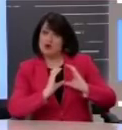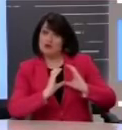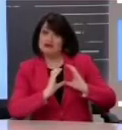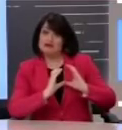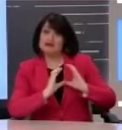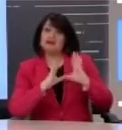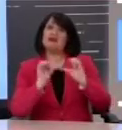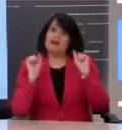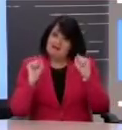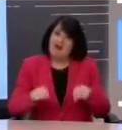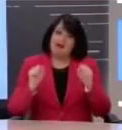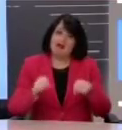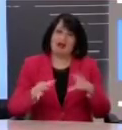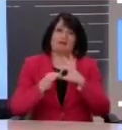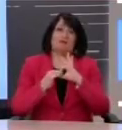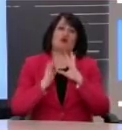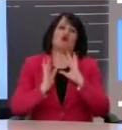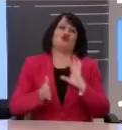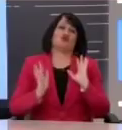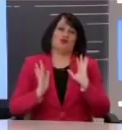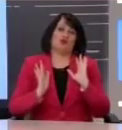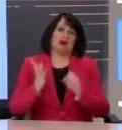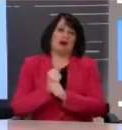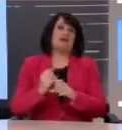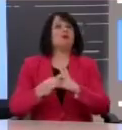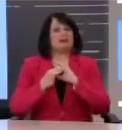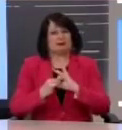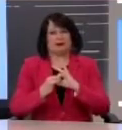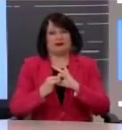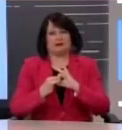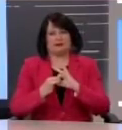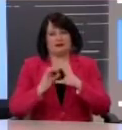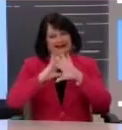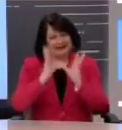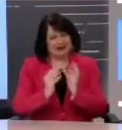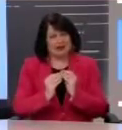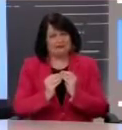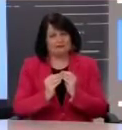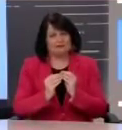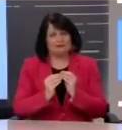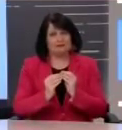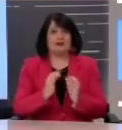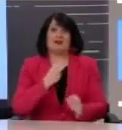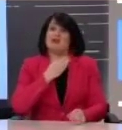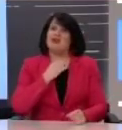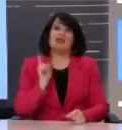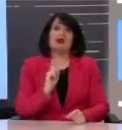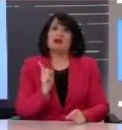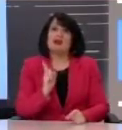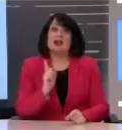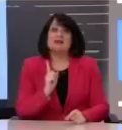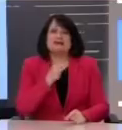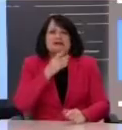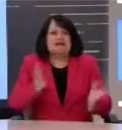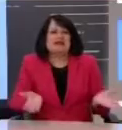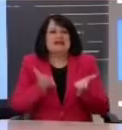ευρύτατες συνενέσεις, όπου αυτό μπορεί να επιτευχθεί βεβαίως. Σε κάθε περίπτωση αυτό που δεν χρειάζεται είναι